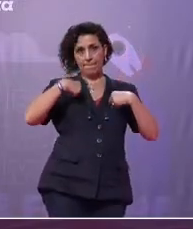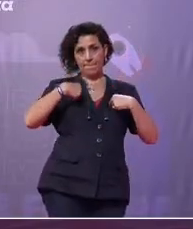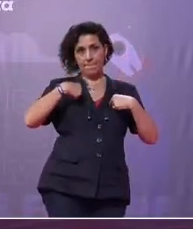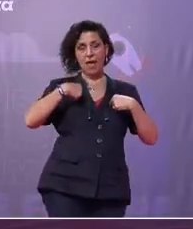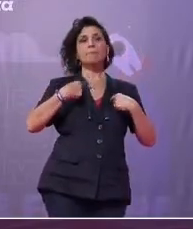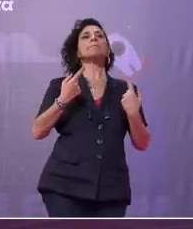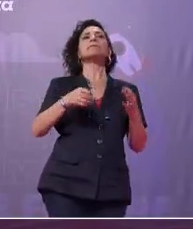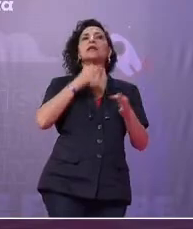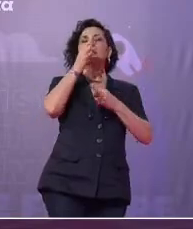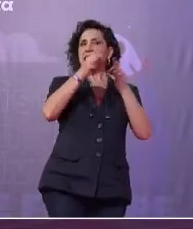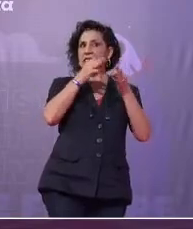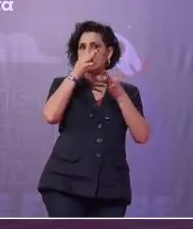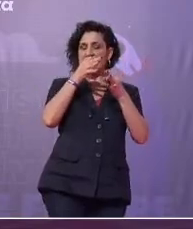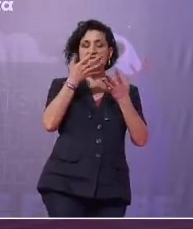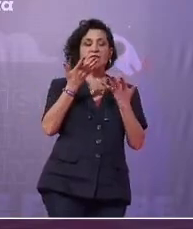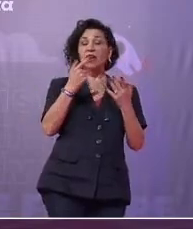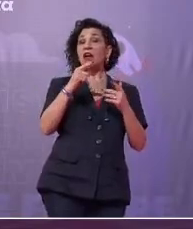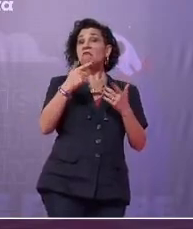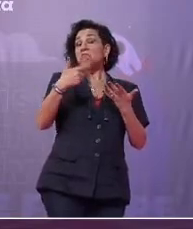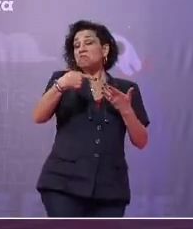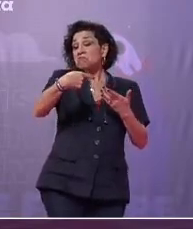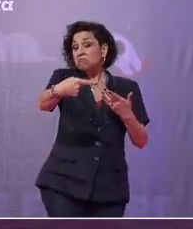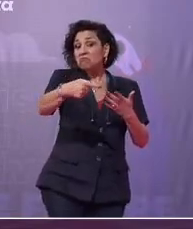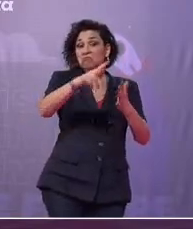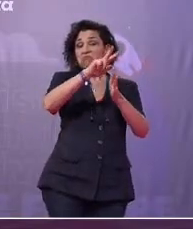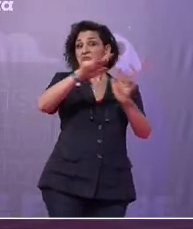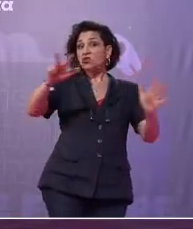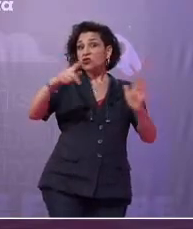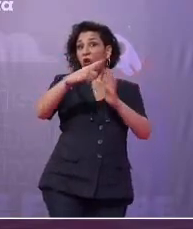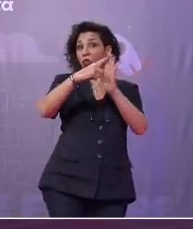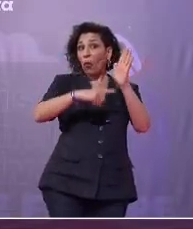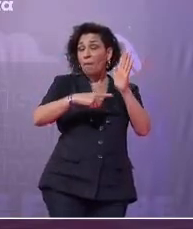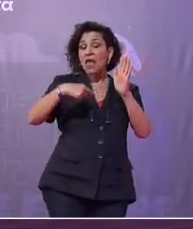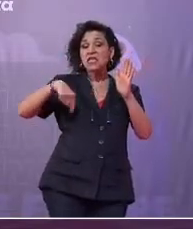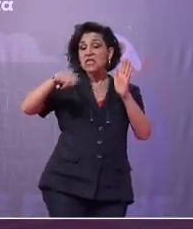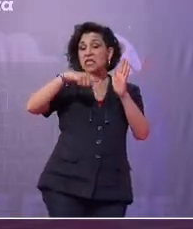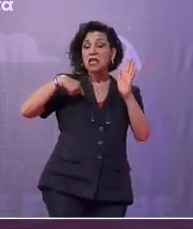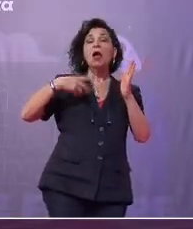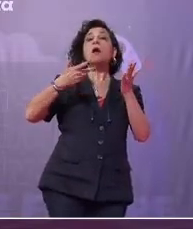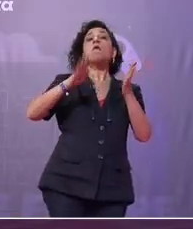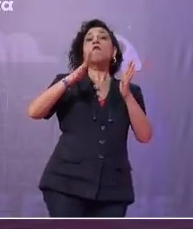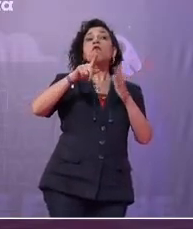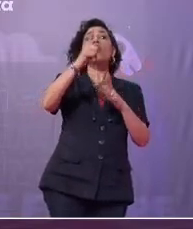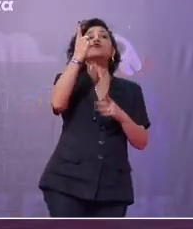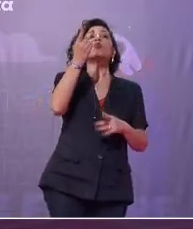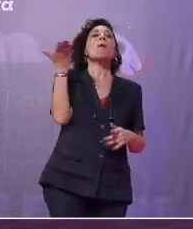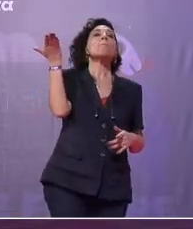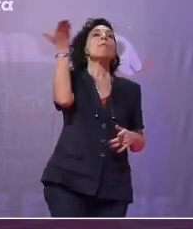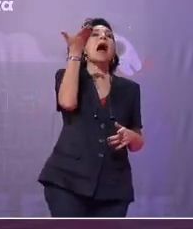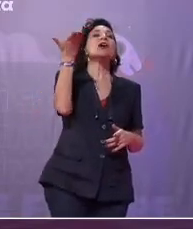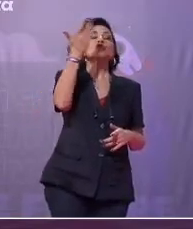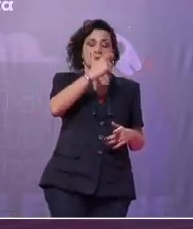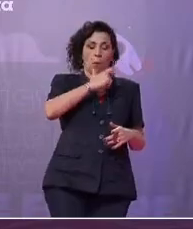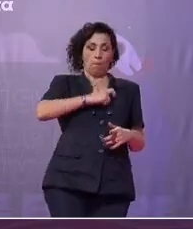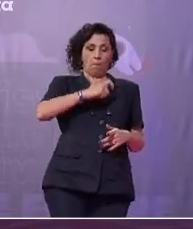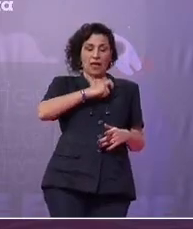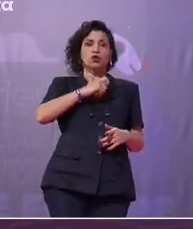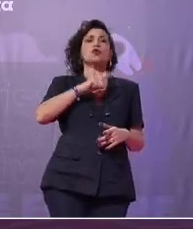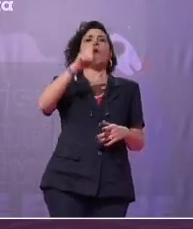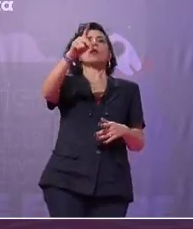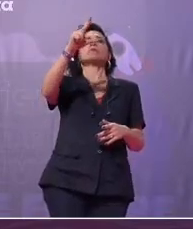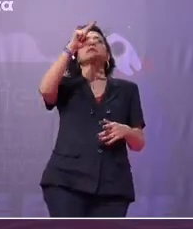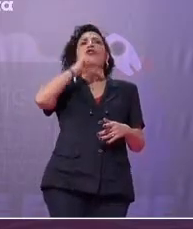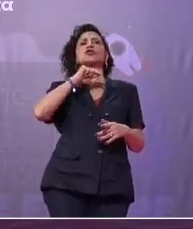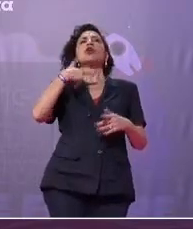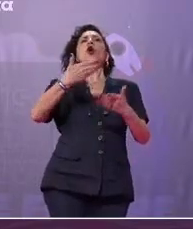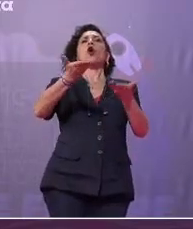mondo nel quale tra un 18 mesi ci sarà un agente un maggior nuomo personale al quale chiederò di cambiare le scarpe da running